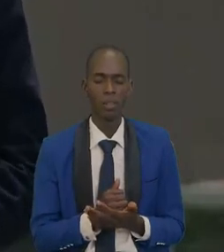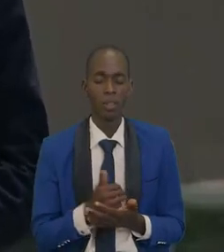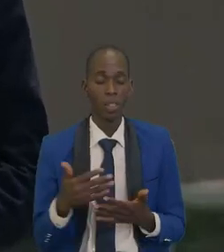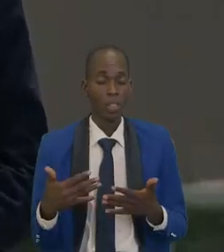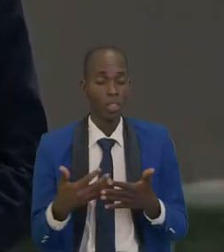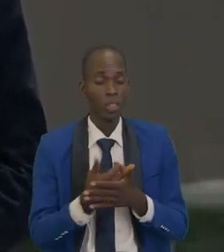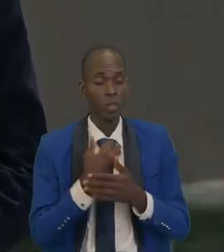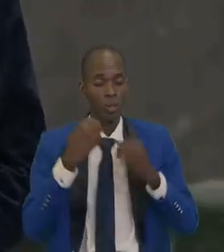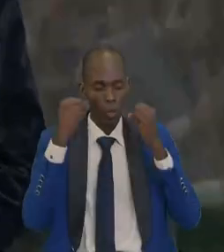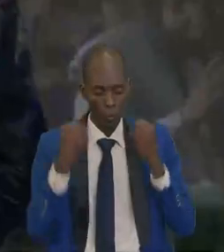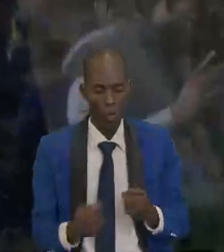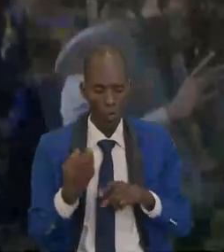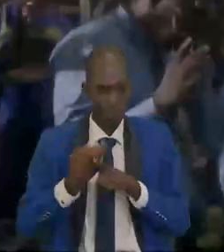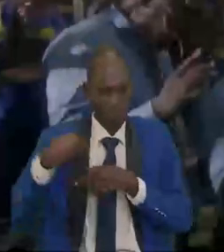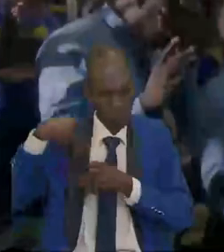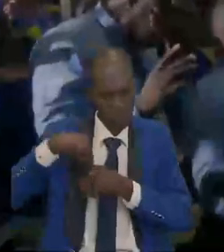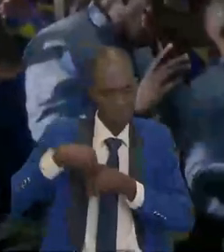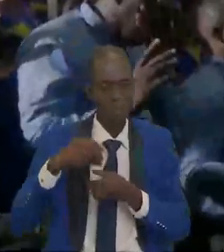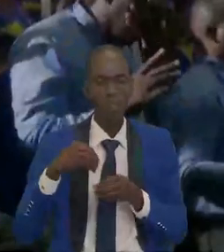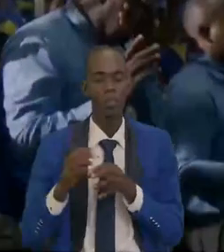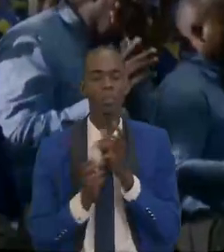Une nouvelle puissance en nous.